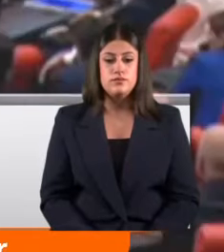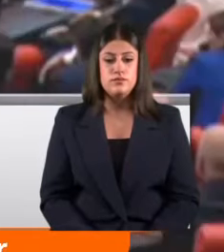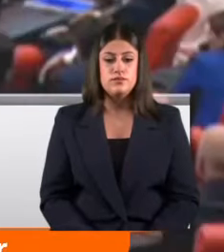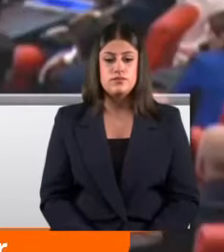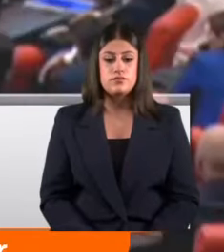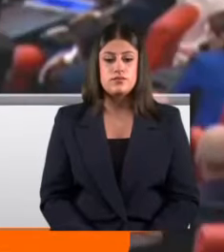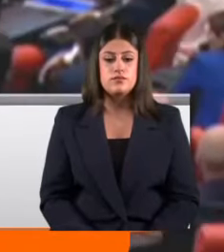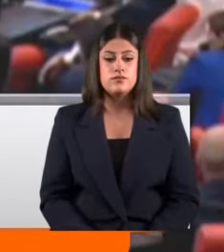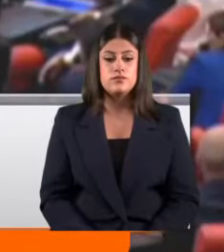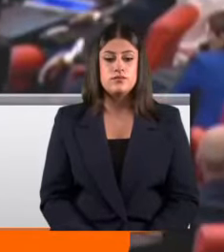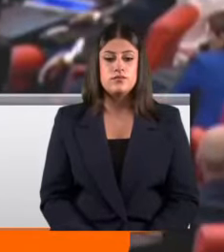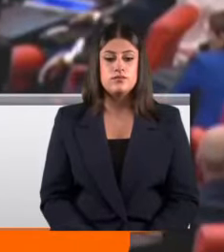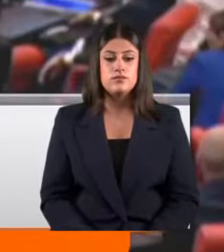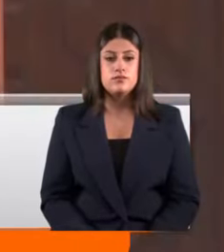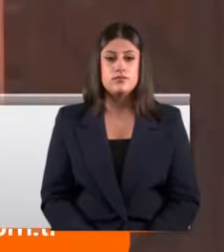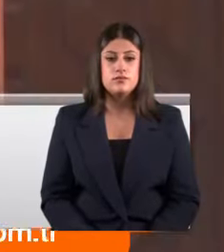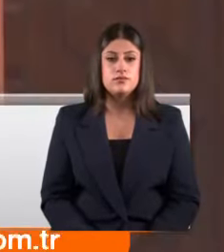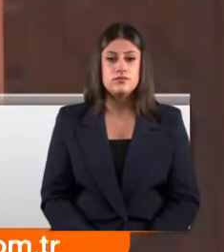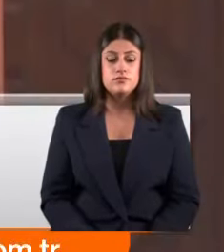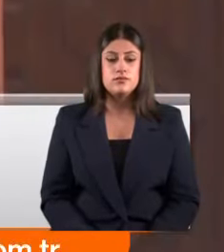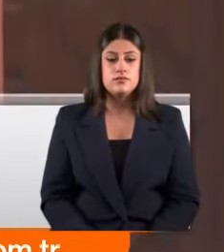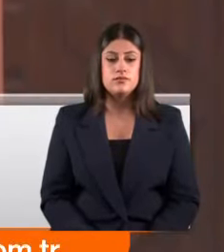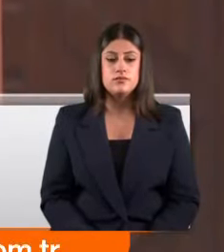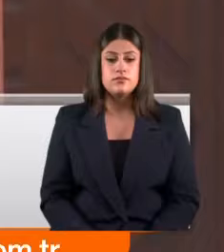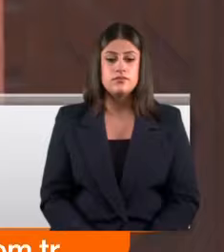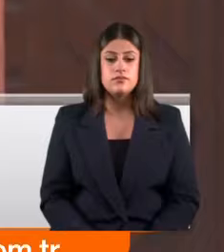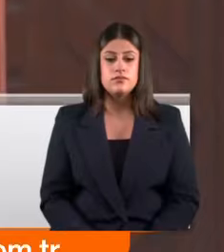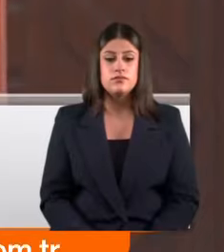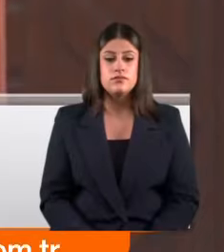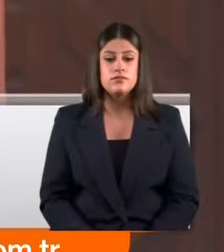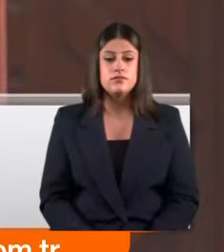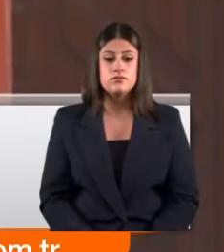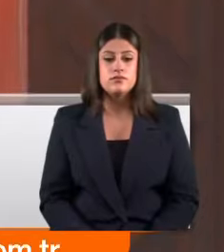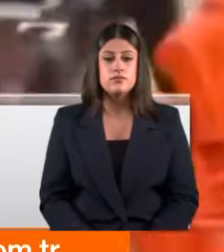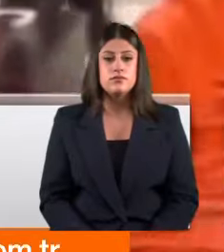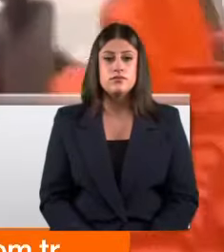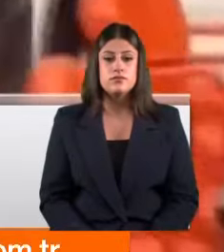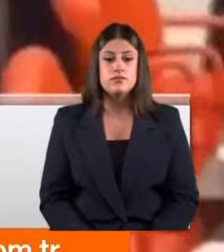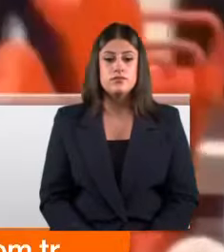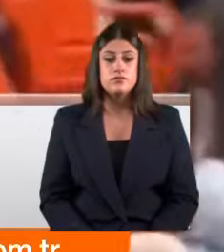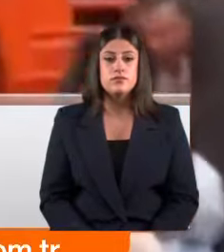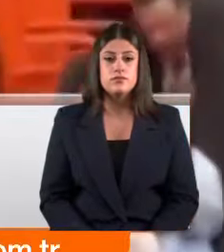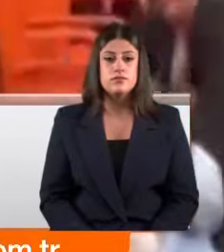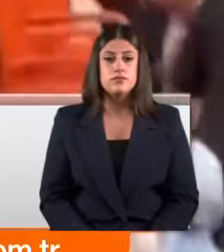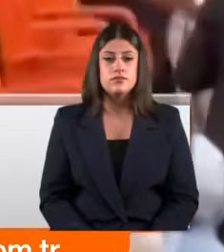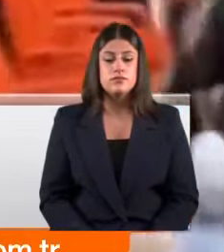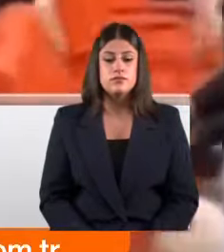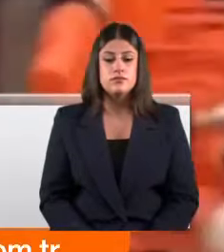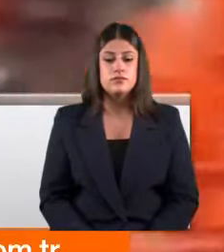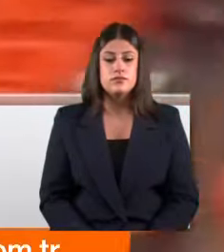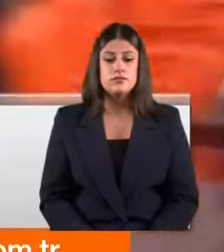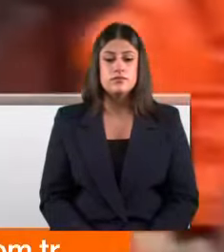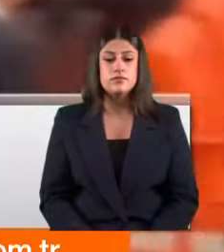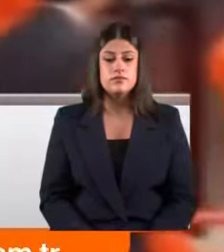Sayın Türkoğlu, değerli milletvekilleri, peki birleşime 10 dakika ara veriyorum.